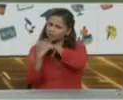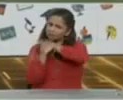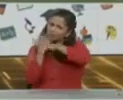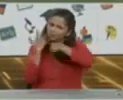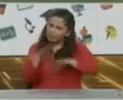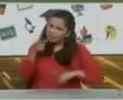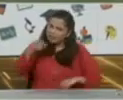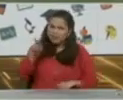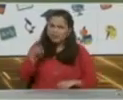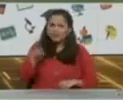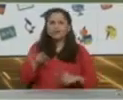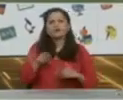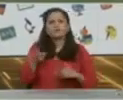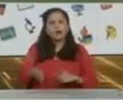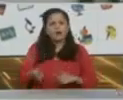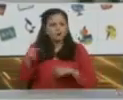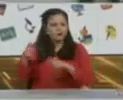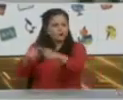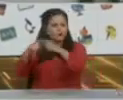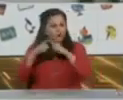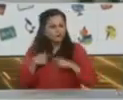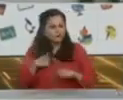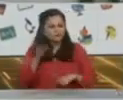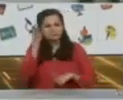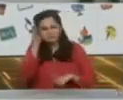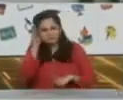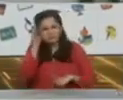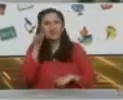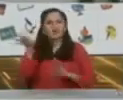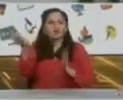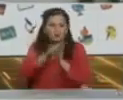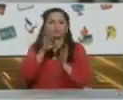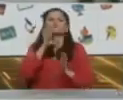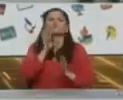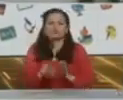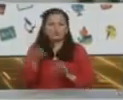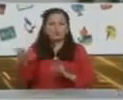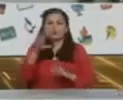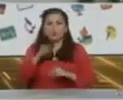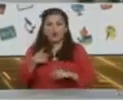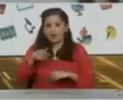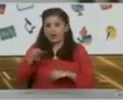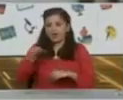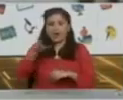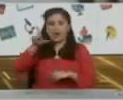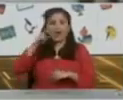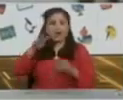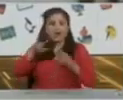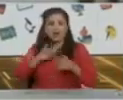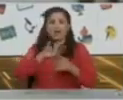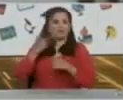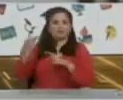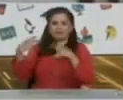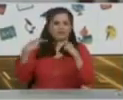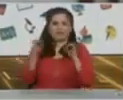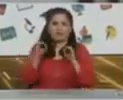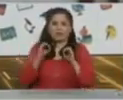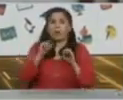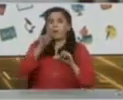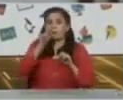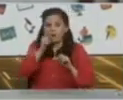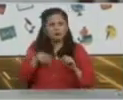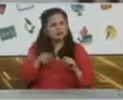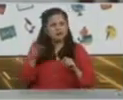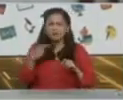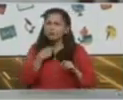आज आपका सवाल सुनने के बाद, खैर रिकॉर्डेड है, लेकिन मैं पक्का मानता हूं कि आपको एक बहुत ही विशिष्ट प्रकार की